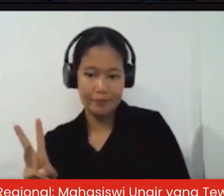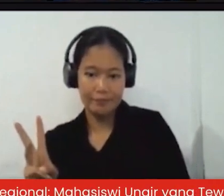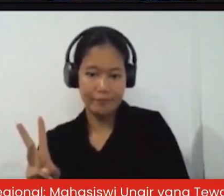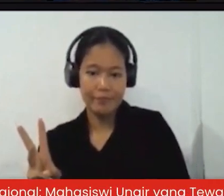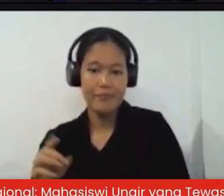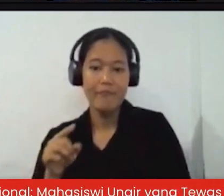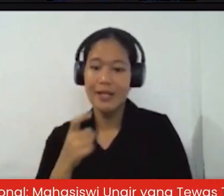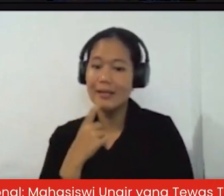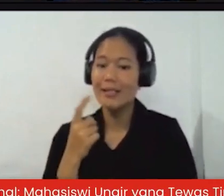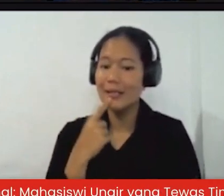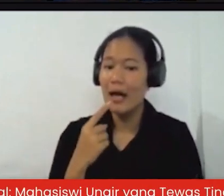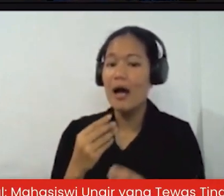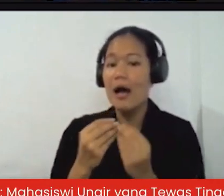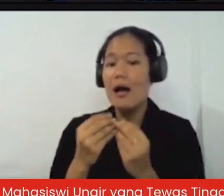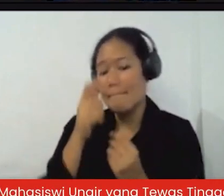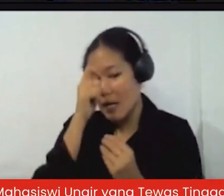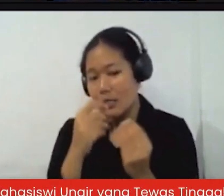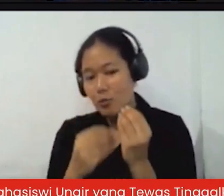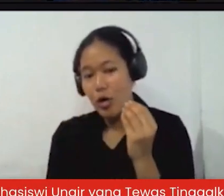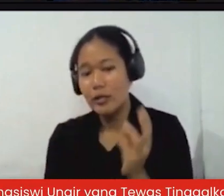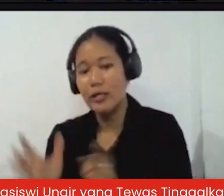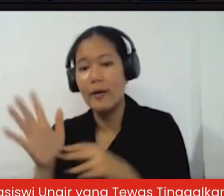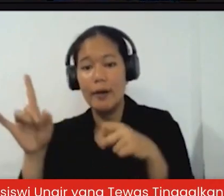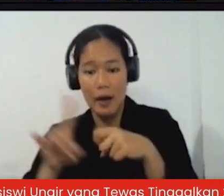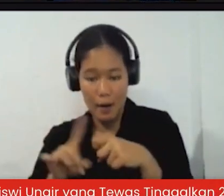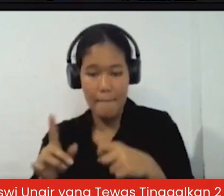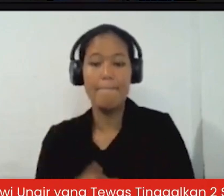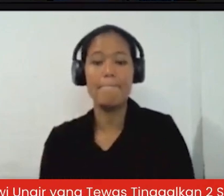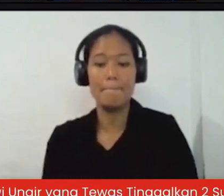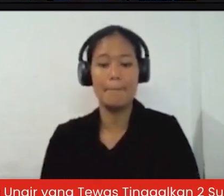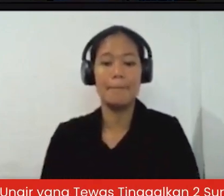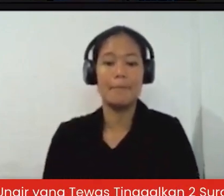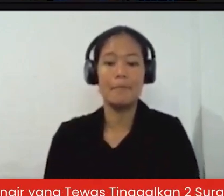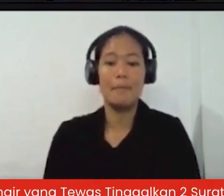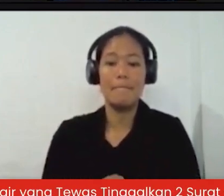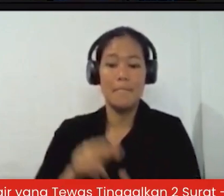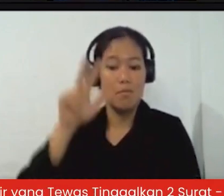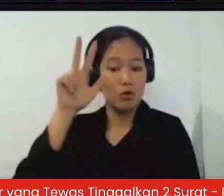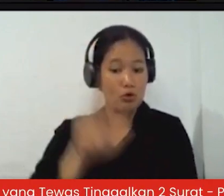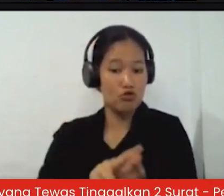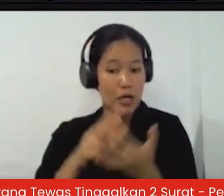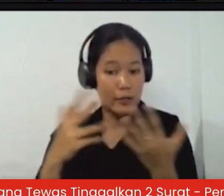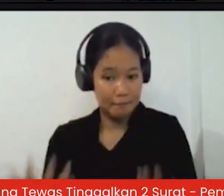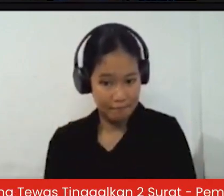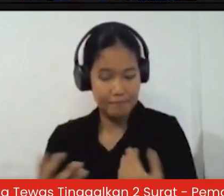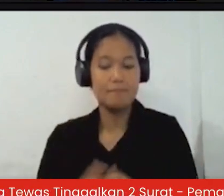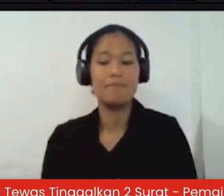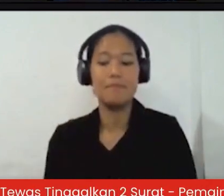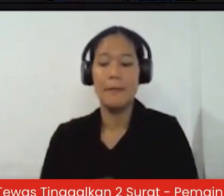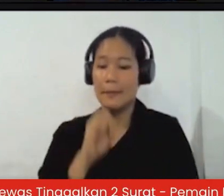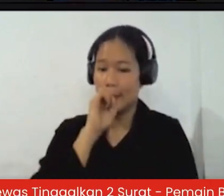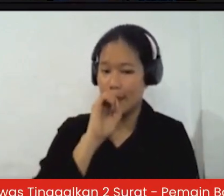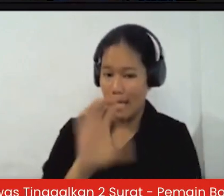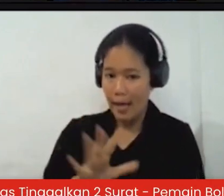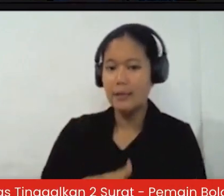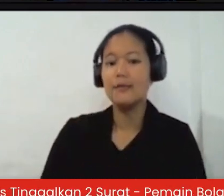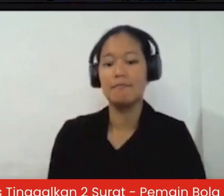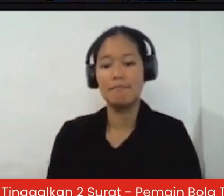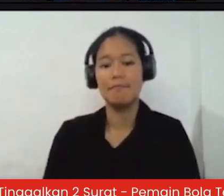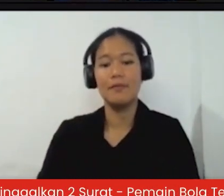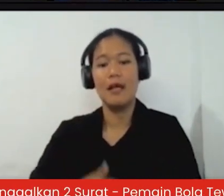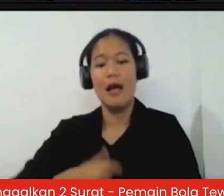tentang majelis kehormatan Mahkamah Konstitusi memutuskan menyatakan Hakim